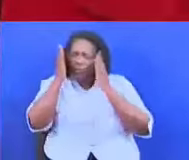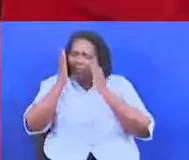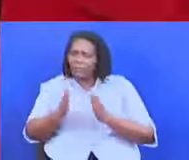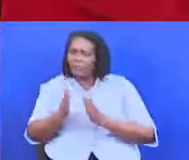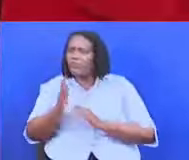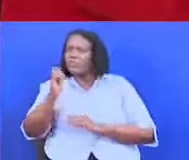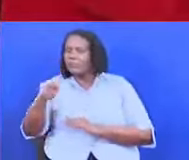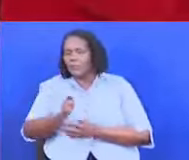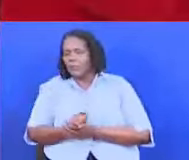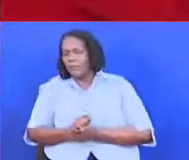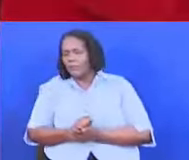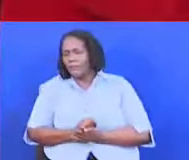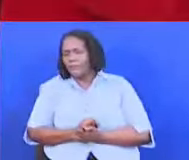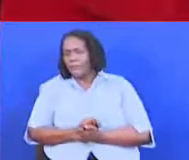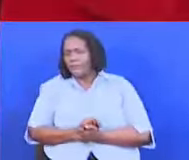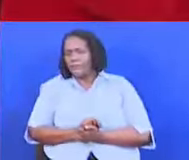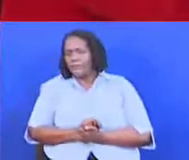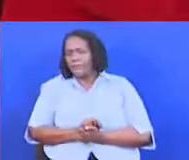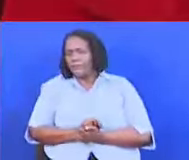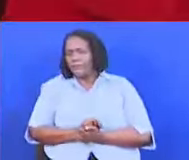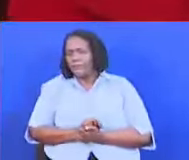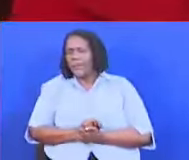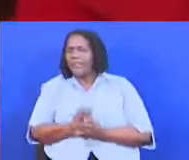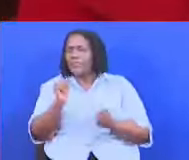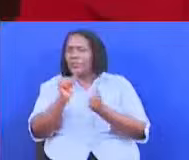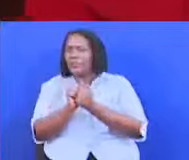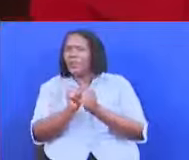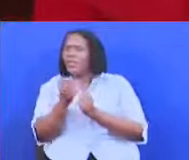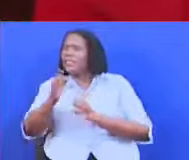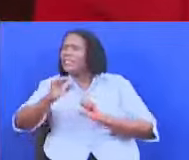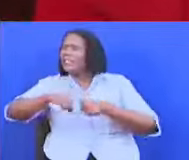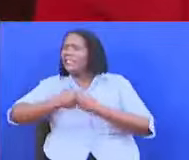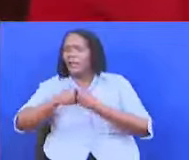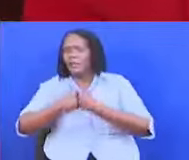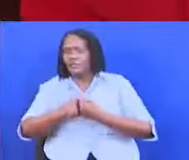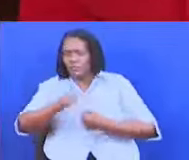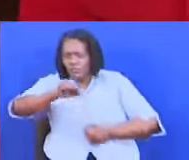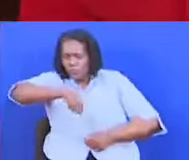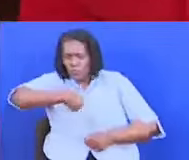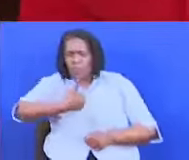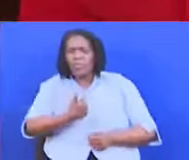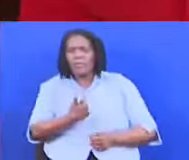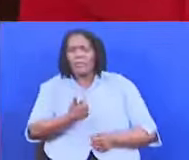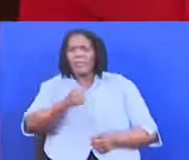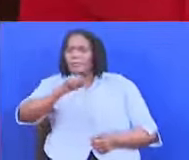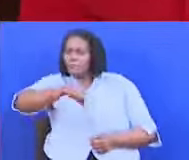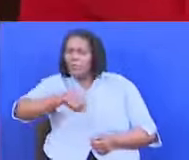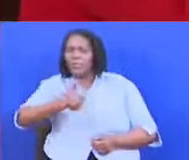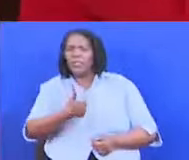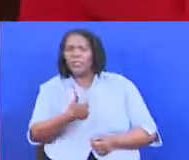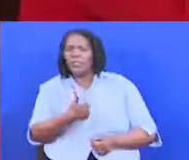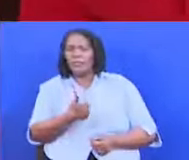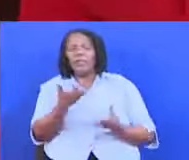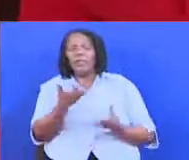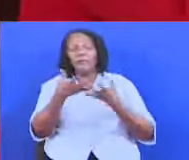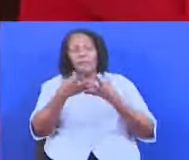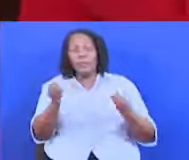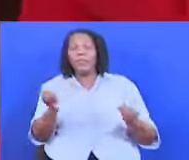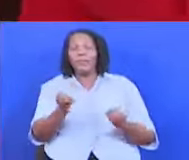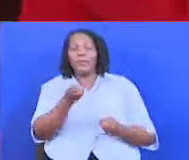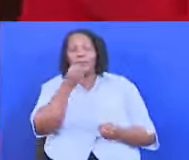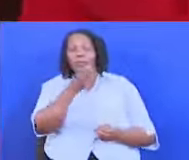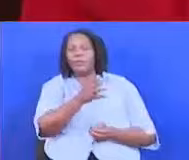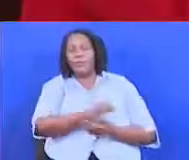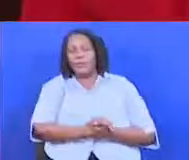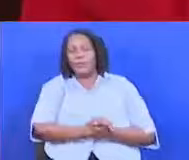sana wizara inayohusika, hili swala limekuwa ni kubwa, na mimi ni mmoja wapo, naomba ni declare interest, nimekuwa ni muhanga mkubwa sana